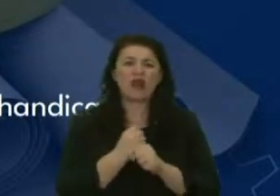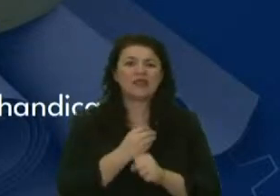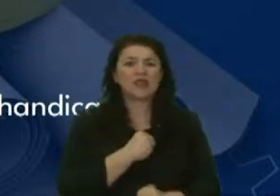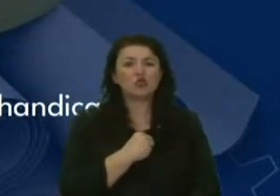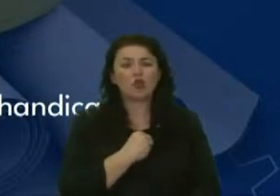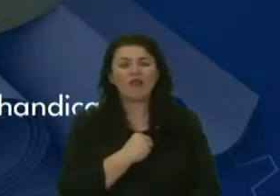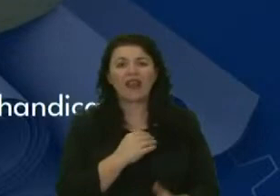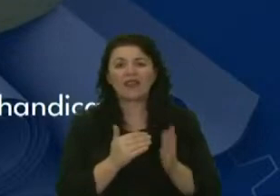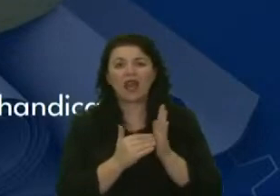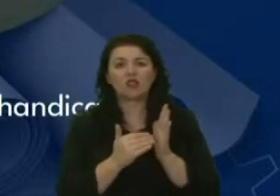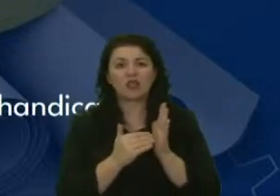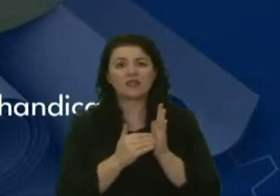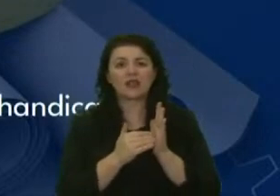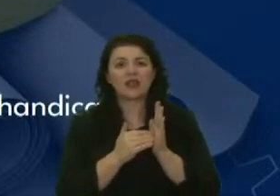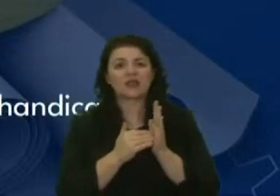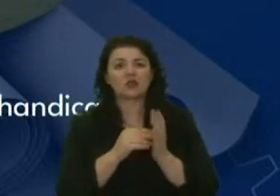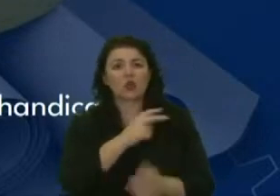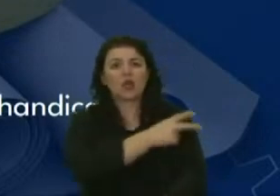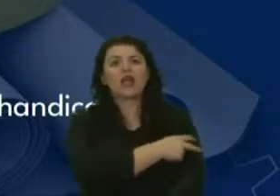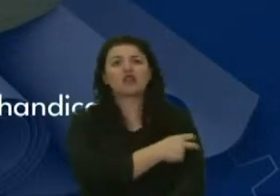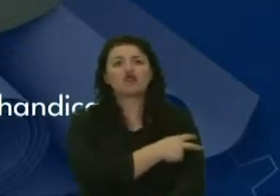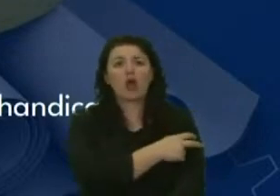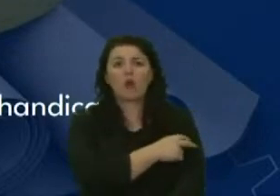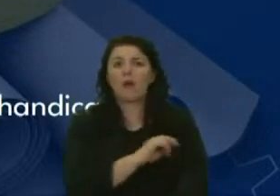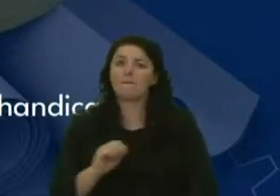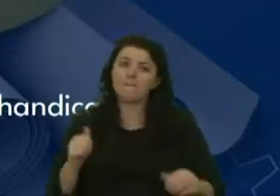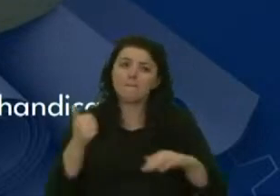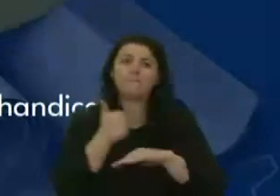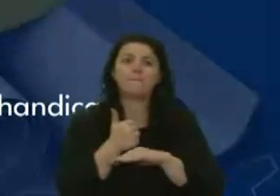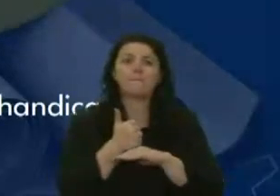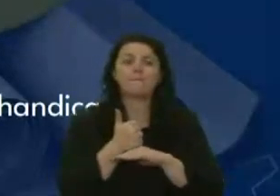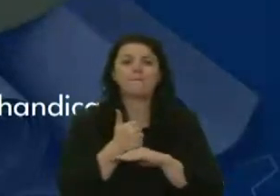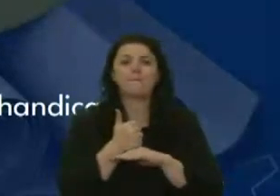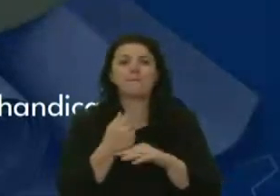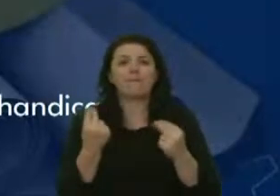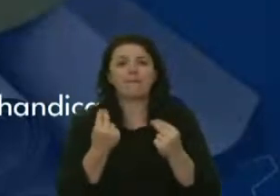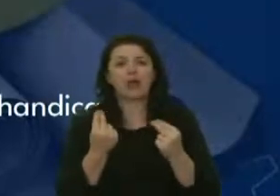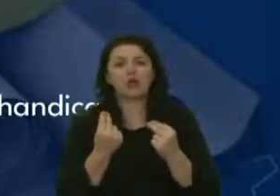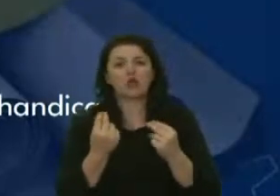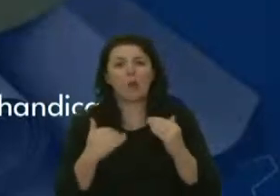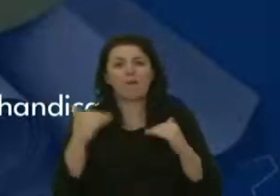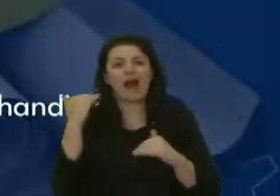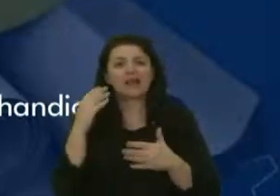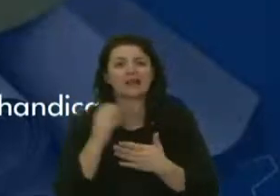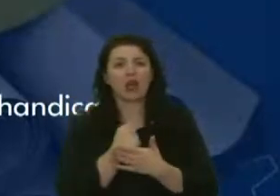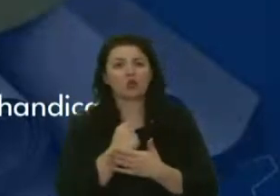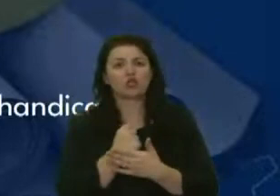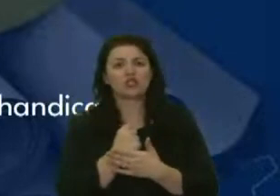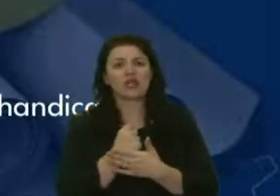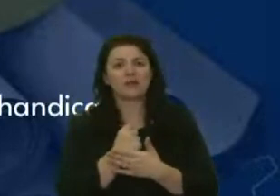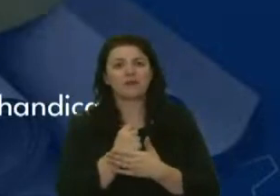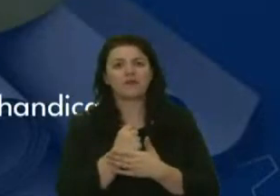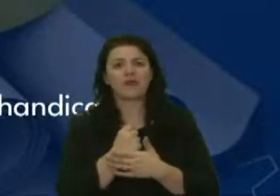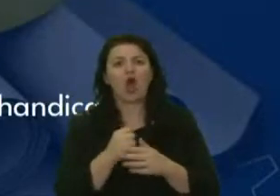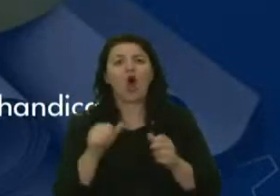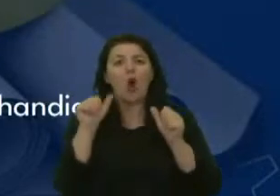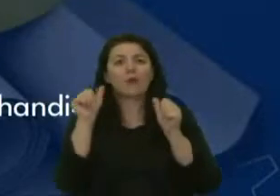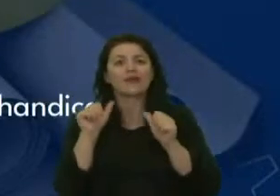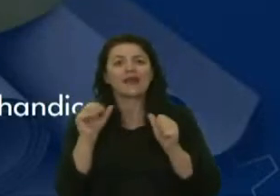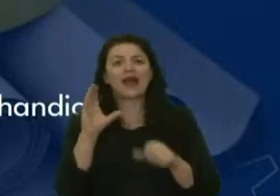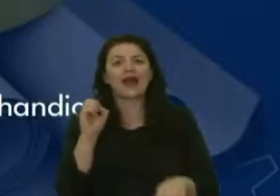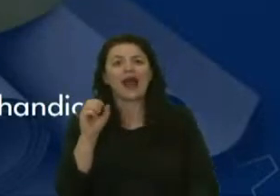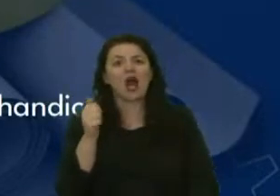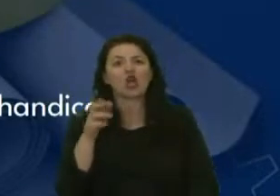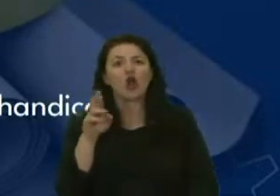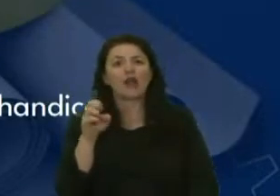necesară pentru un liceu fanion al Clujului vocațional și de de mare reușită obelisc cu Carolina din Piața